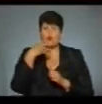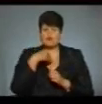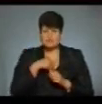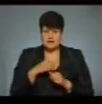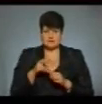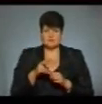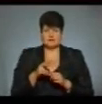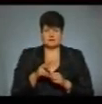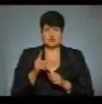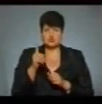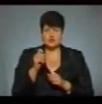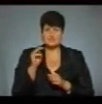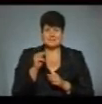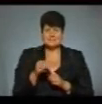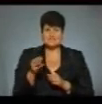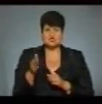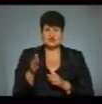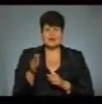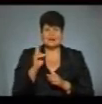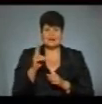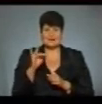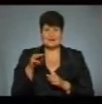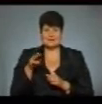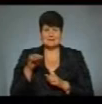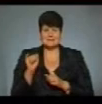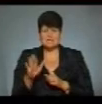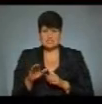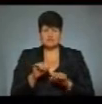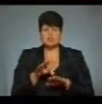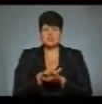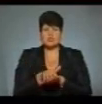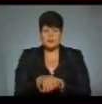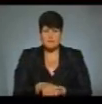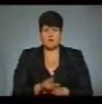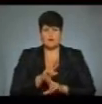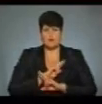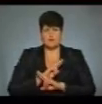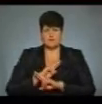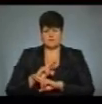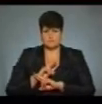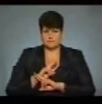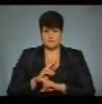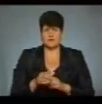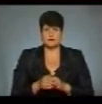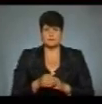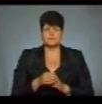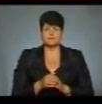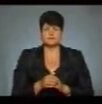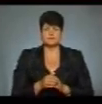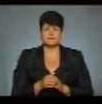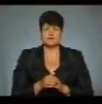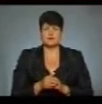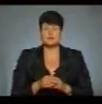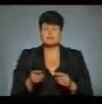100 тисяч китів, тюленів і черепах, розповів викладач кафедри геоекології Тернопільського педуніверситету Іван Каплун.